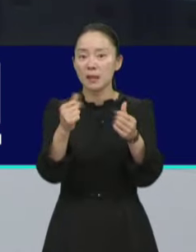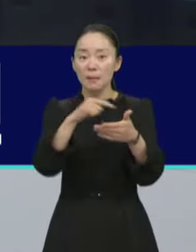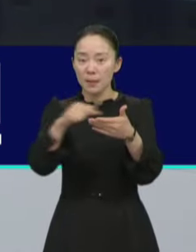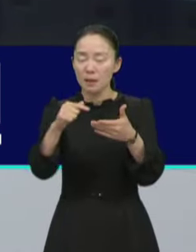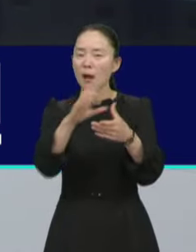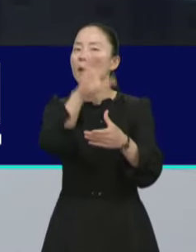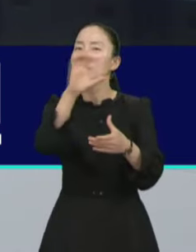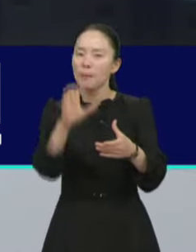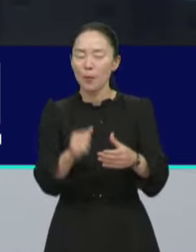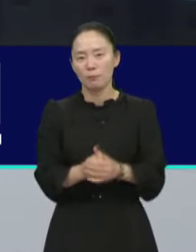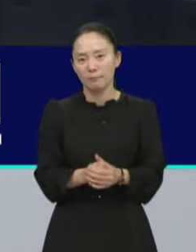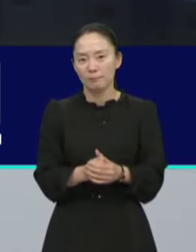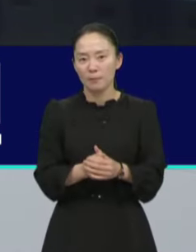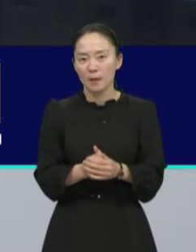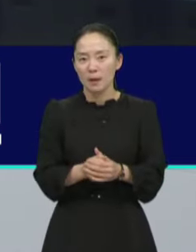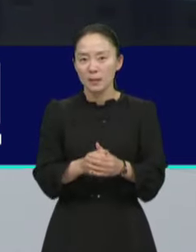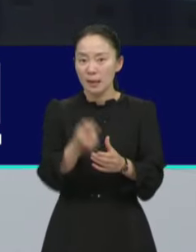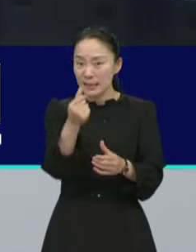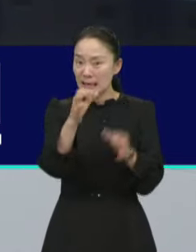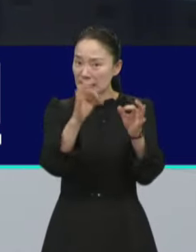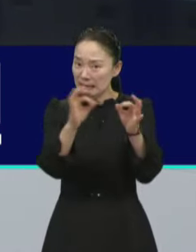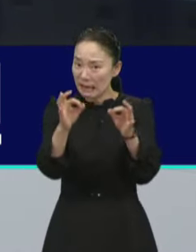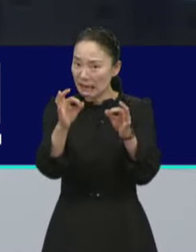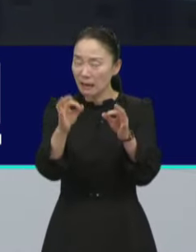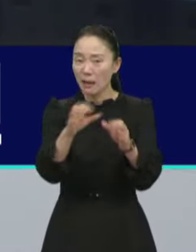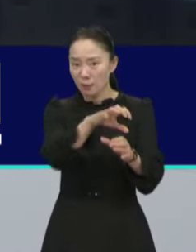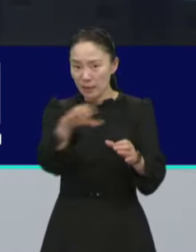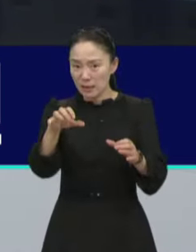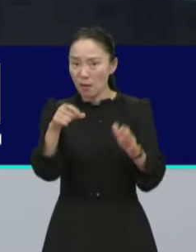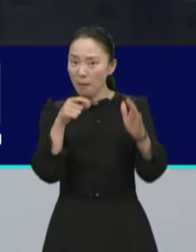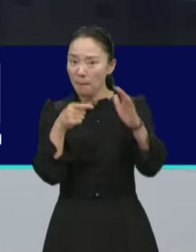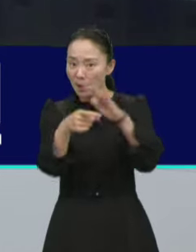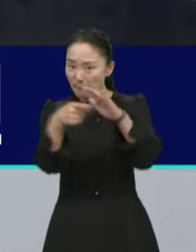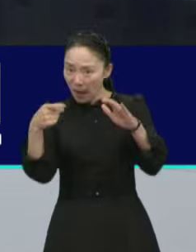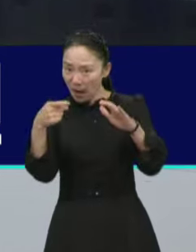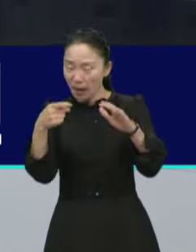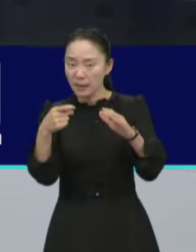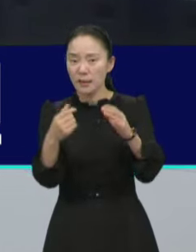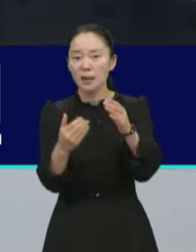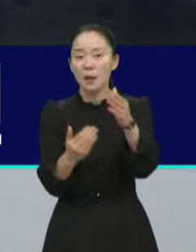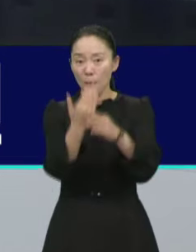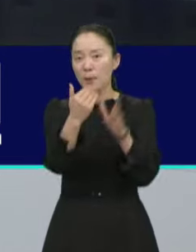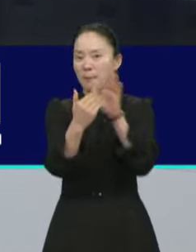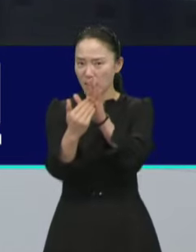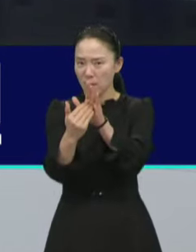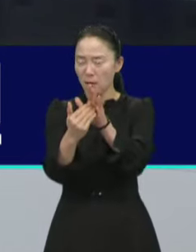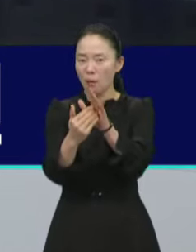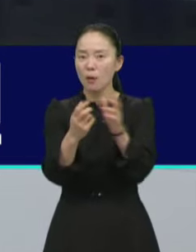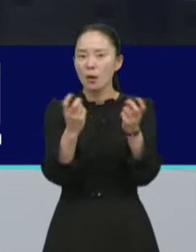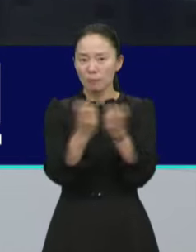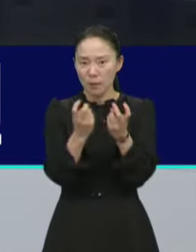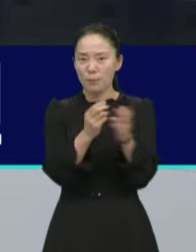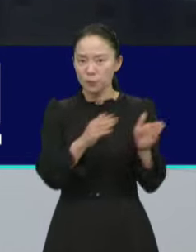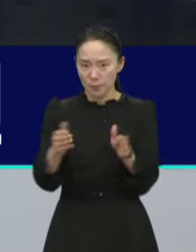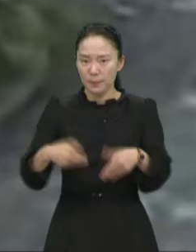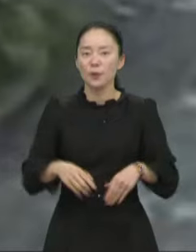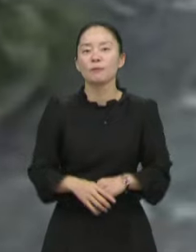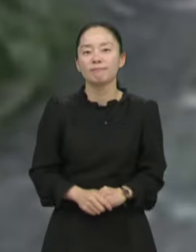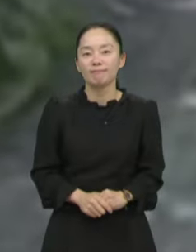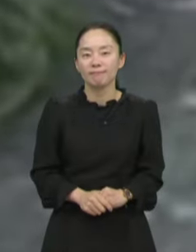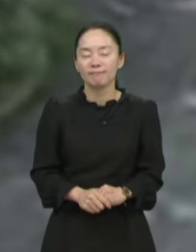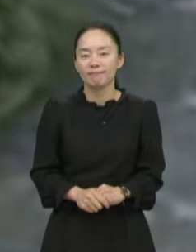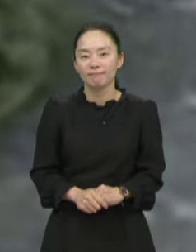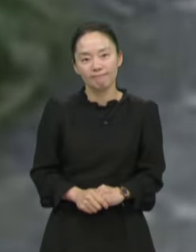피해가 반복되고 있어 소규모 금융기관을 노린 범행을 막기 위한 대책 마련이 필요해 보입니다. 조형준 기자입니다.